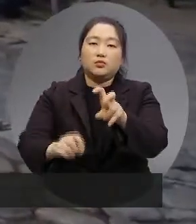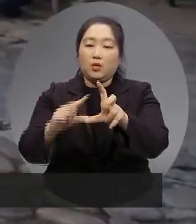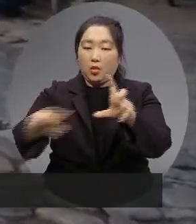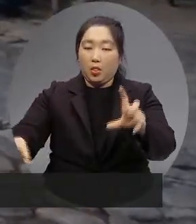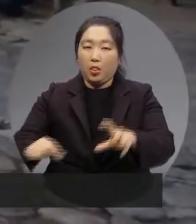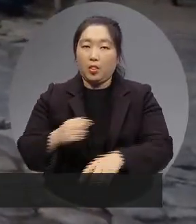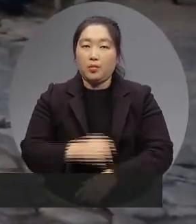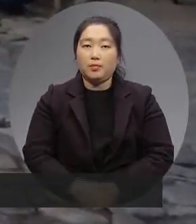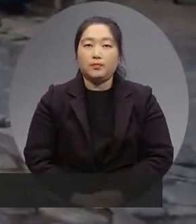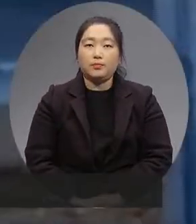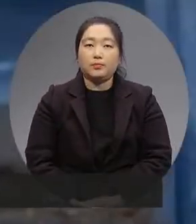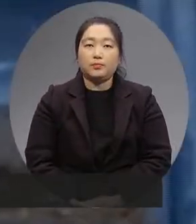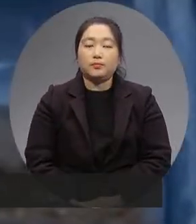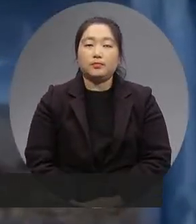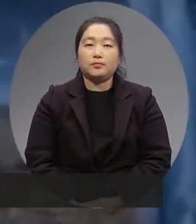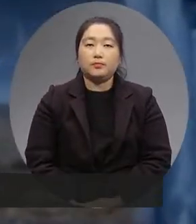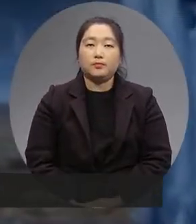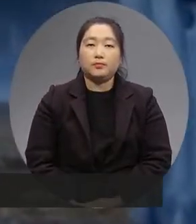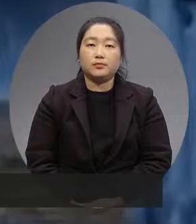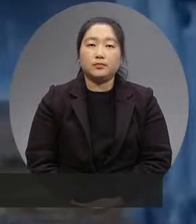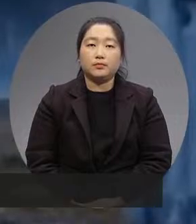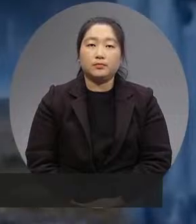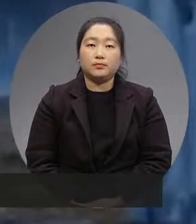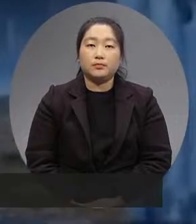됩니다. MBC 뉴스 이채연입니다.